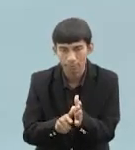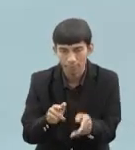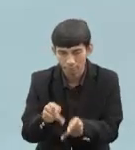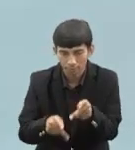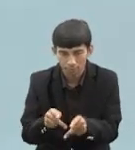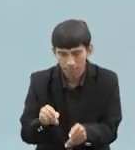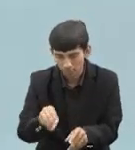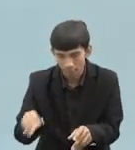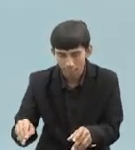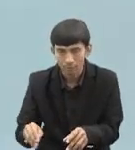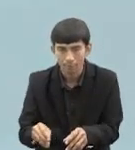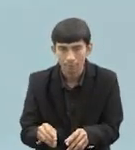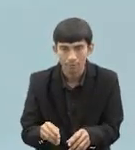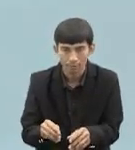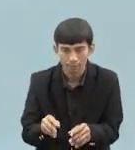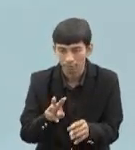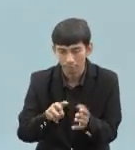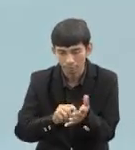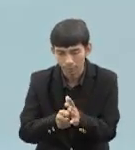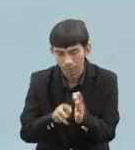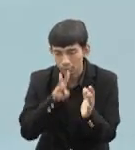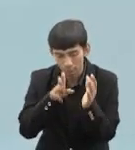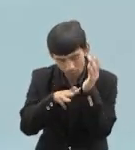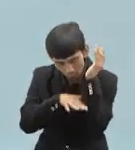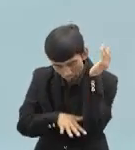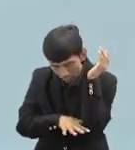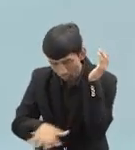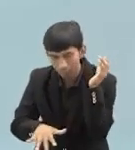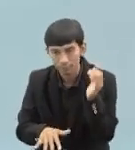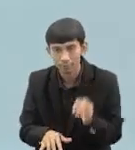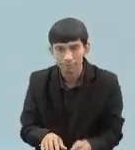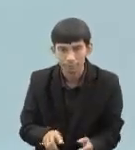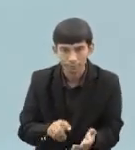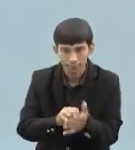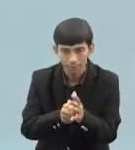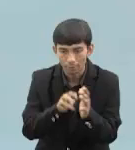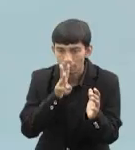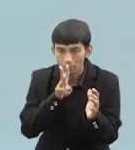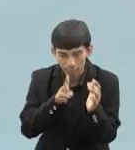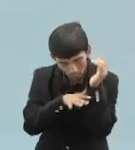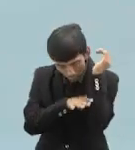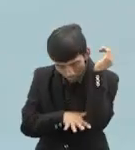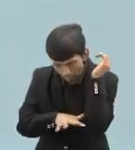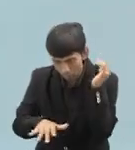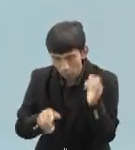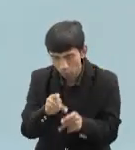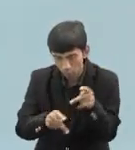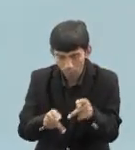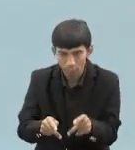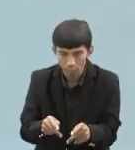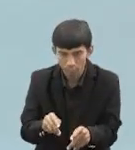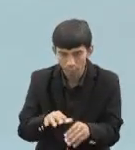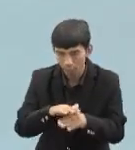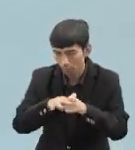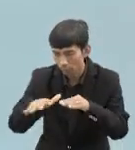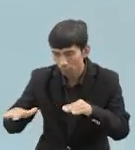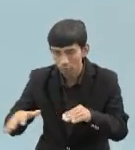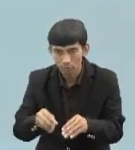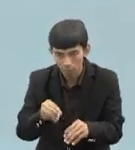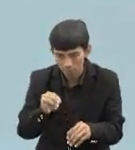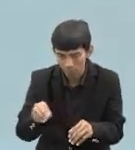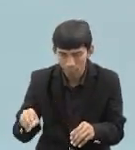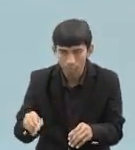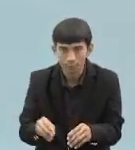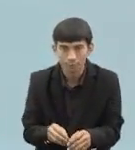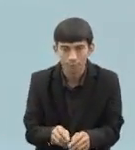nằm ở vầy khá nơi bê tực sở. Cho dạy cho lại thà nơi bê tực sở. Bà chia chân nơi viên tùm niếp đam đầm nằm đuổi